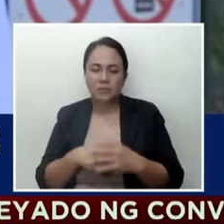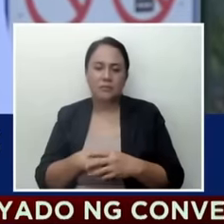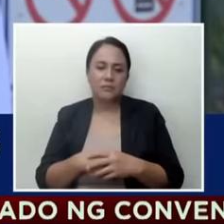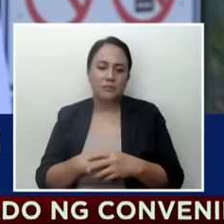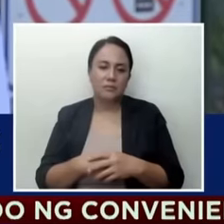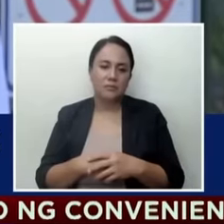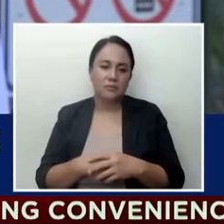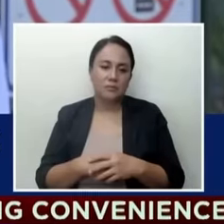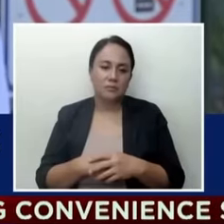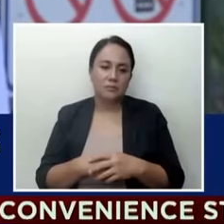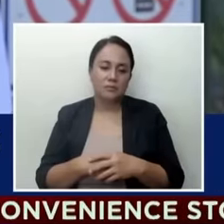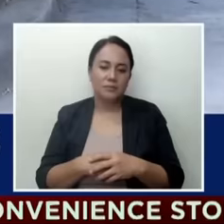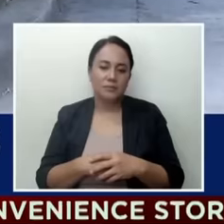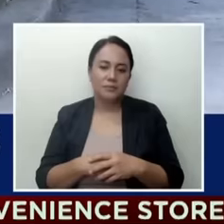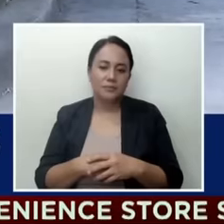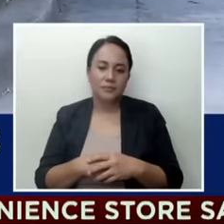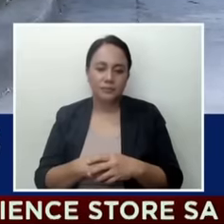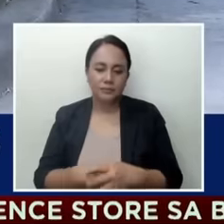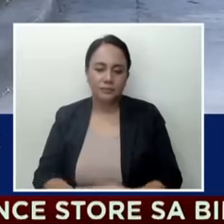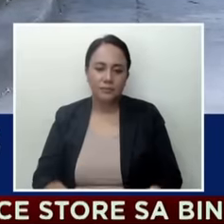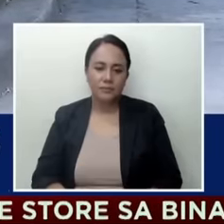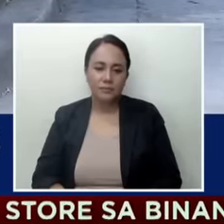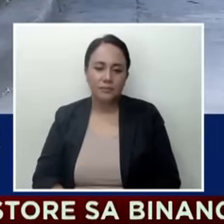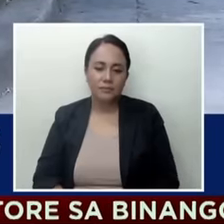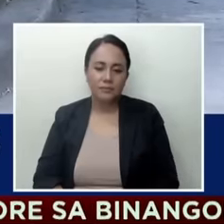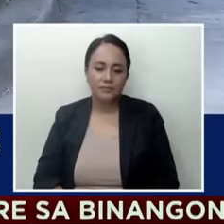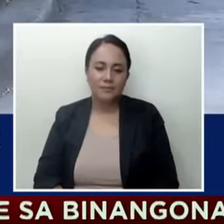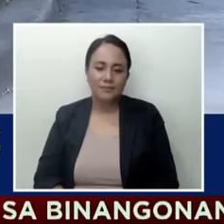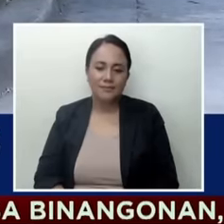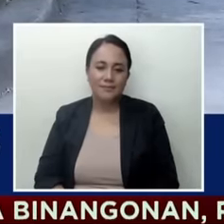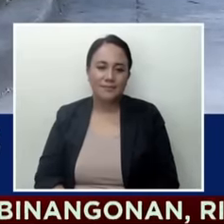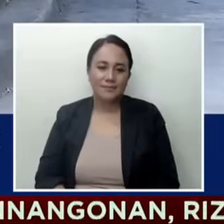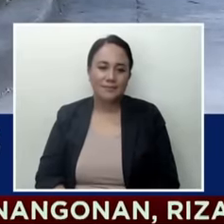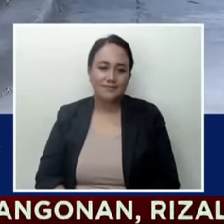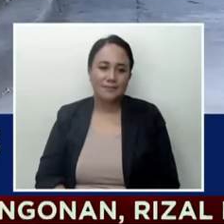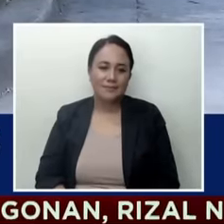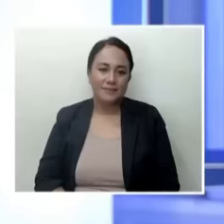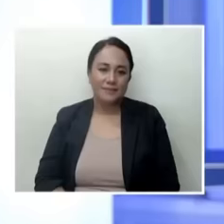Datu, ABS-CBN News, Bawan, Batangas.